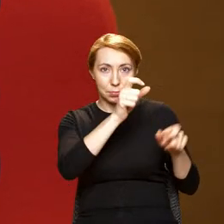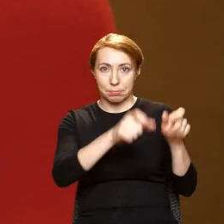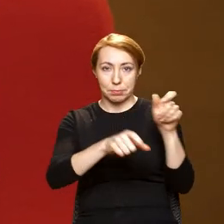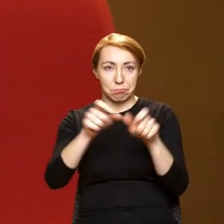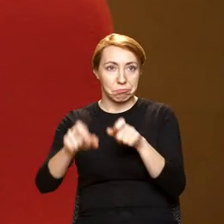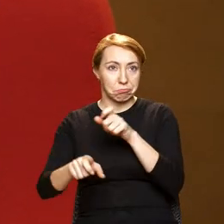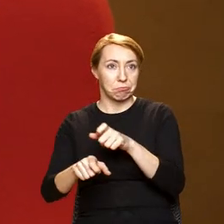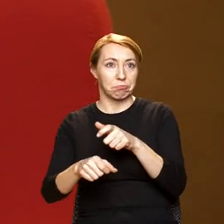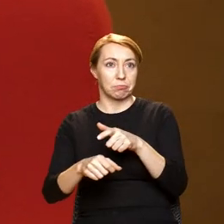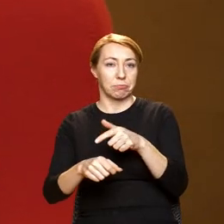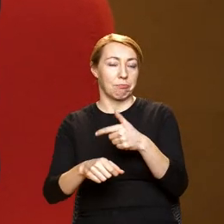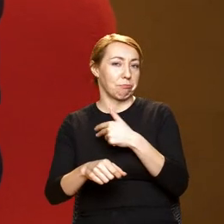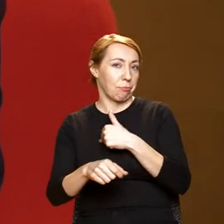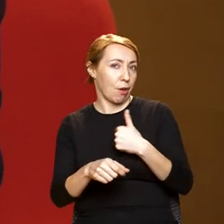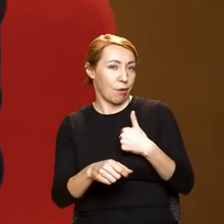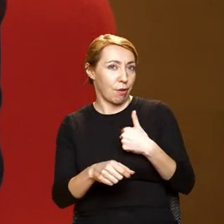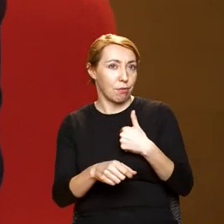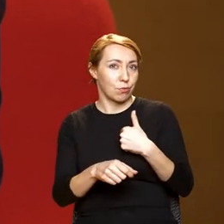uczestników naszego